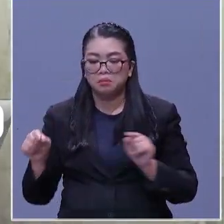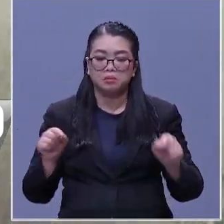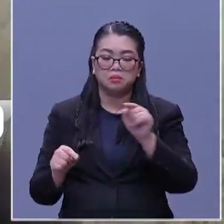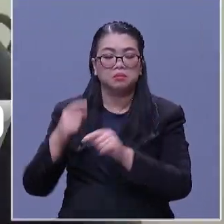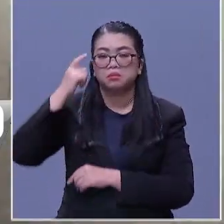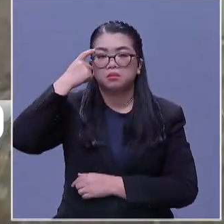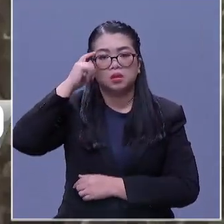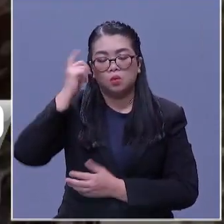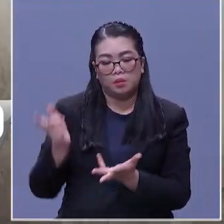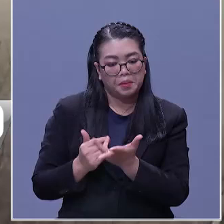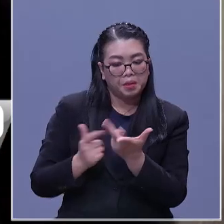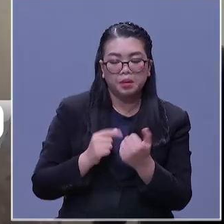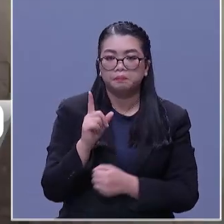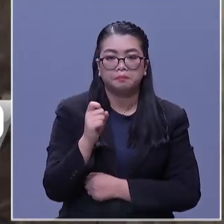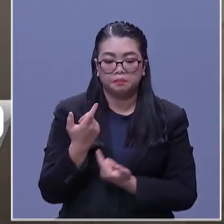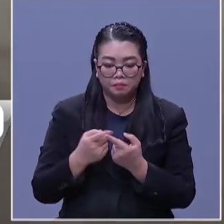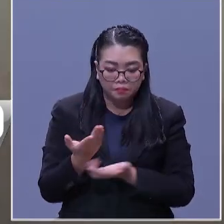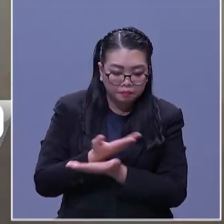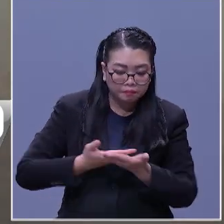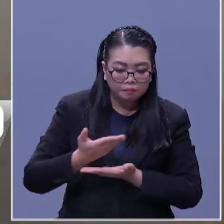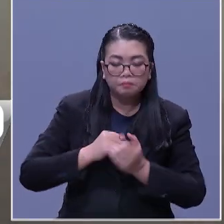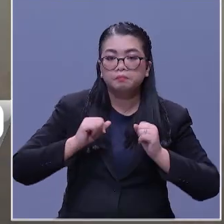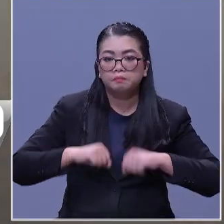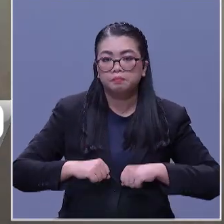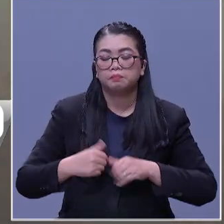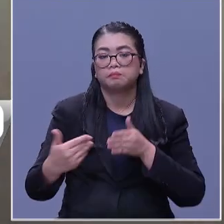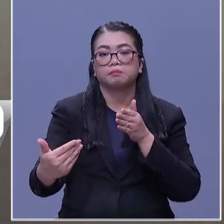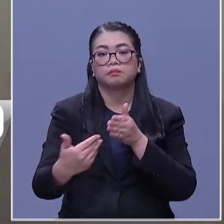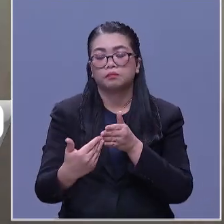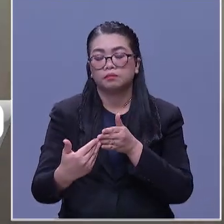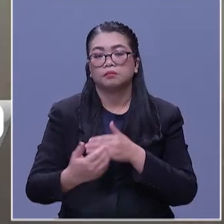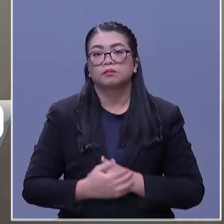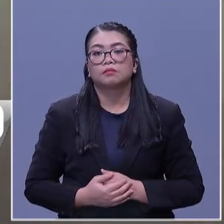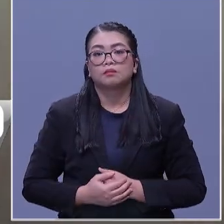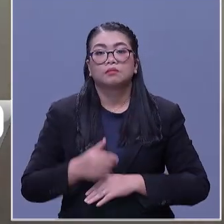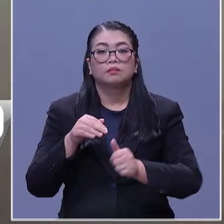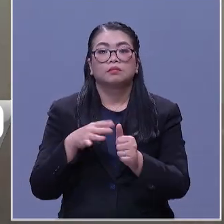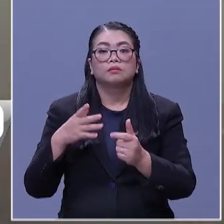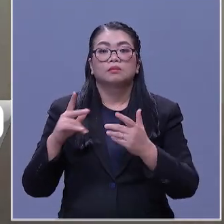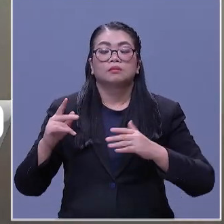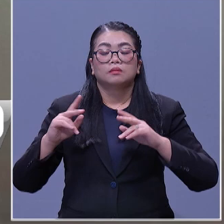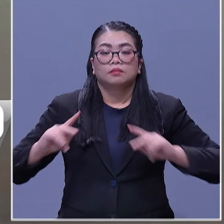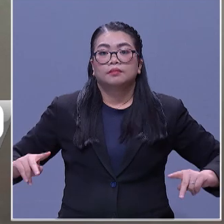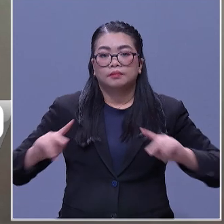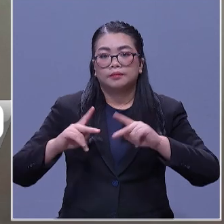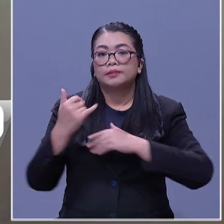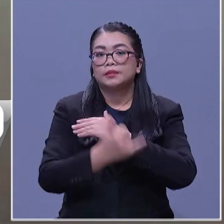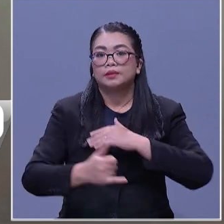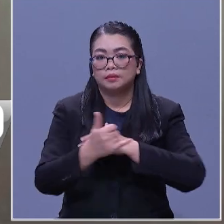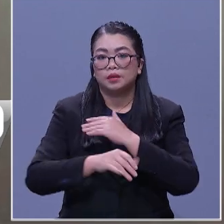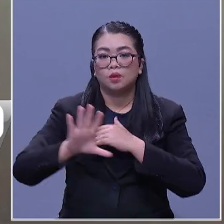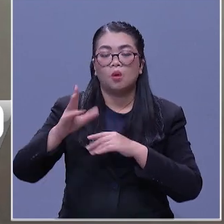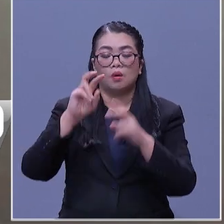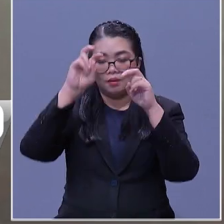คะอืส่วนเรื่องการหารือกับนายสามิฮัสซันชุกรีรัฐมนตรีว่าการกระทรวงต่างประเทศของ